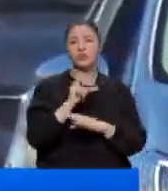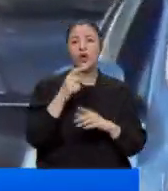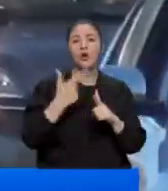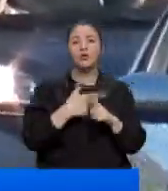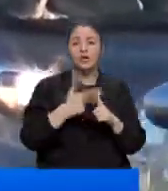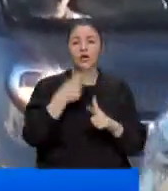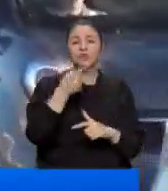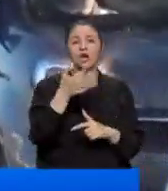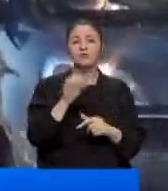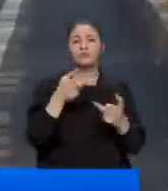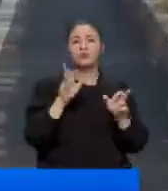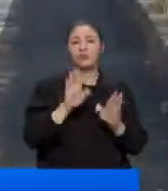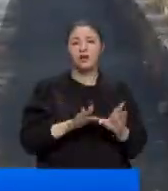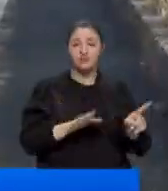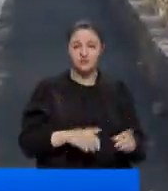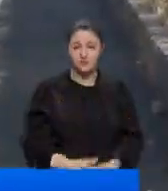oteller %60 oranında boşaldı.